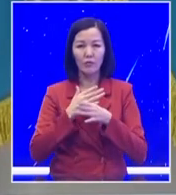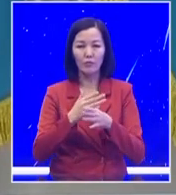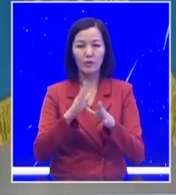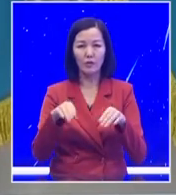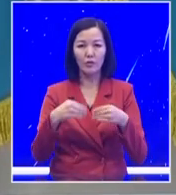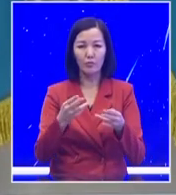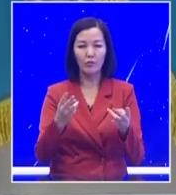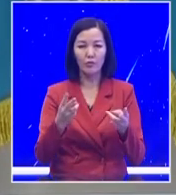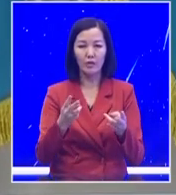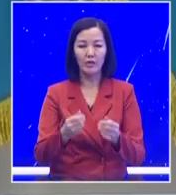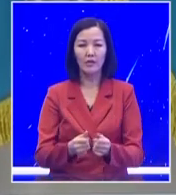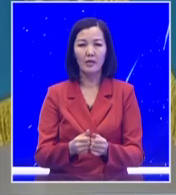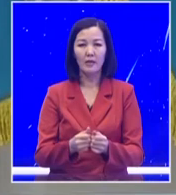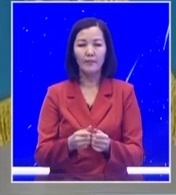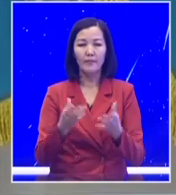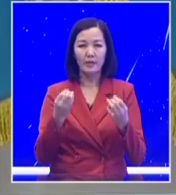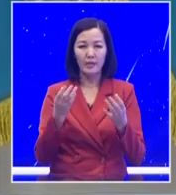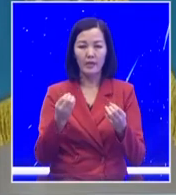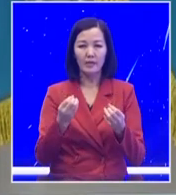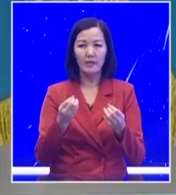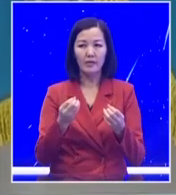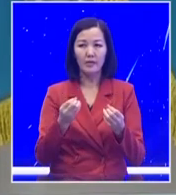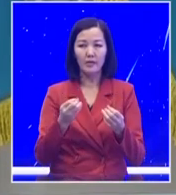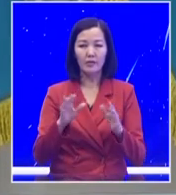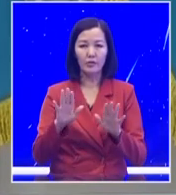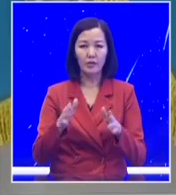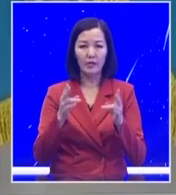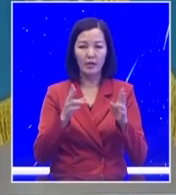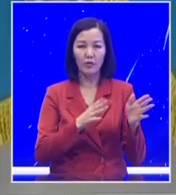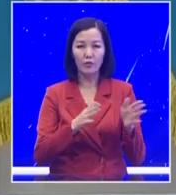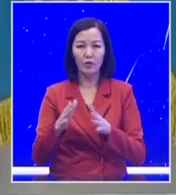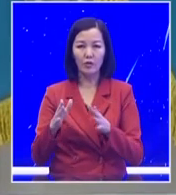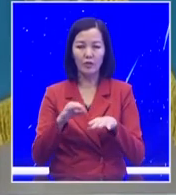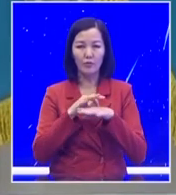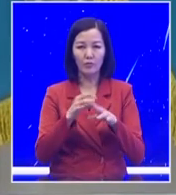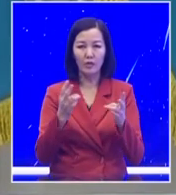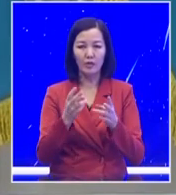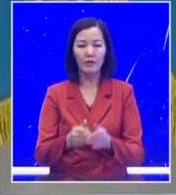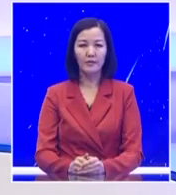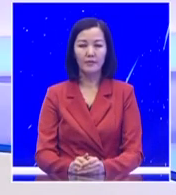жұмыстарын ұйымдастырады. Сондай-ақ жағдайды тұрақтандырумен айналысады.